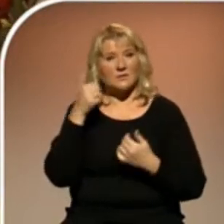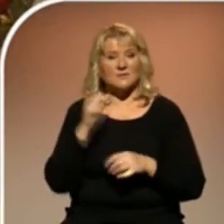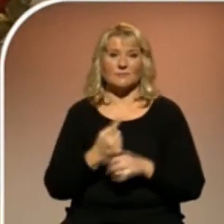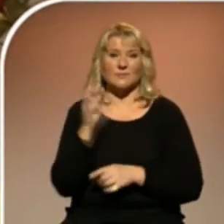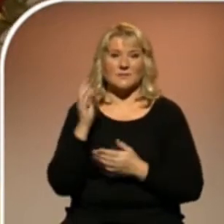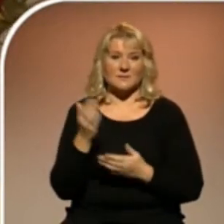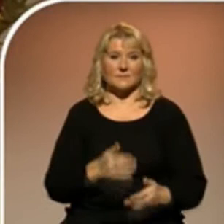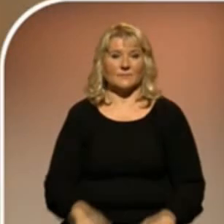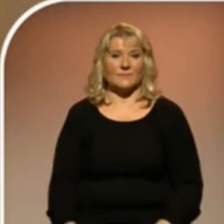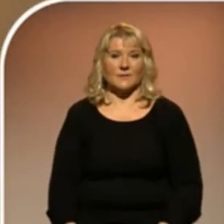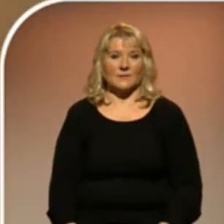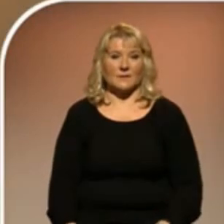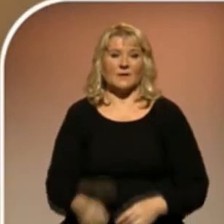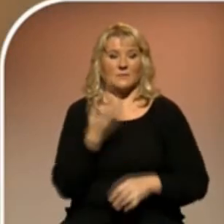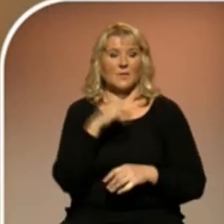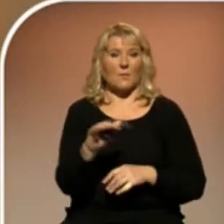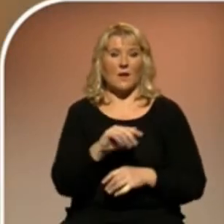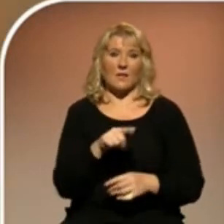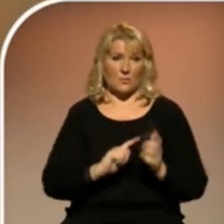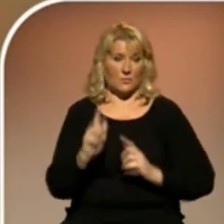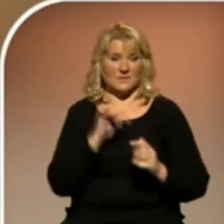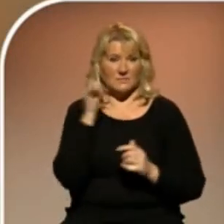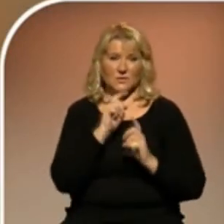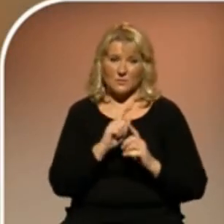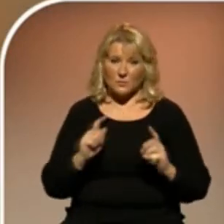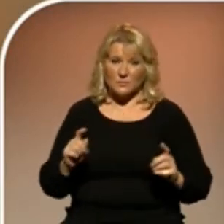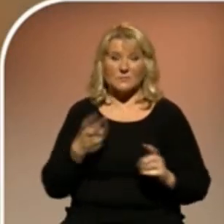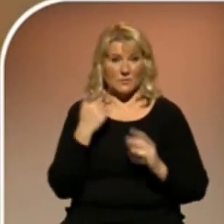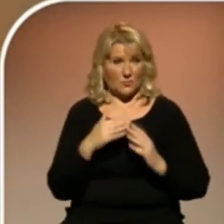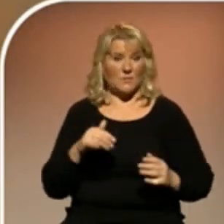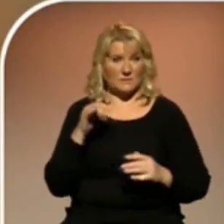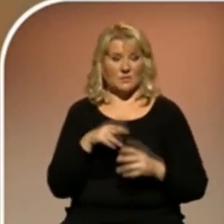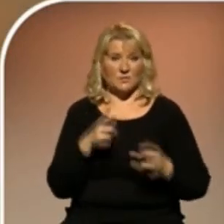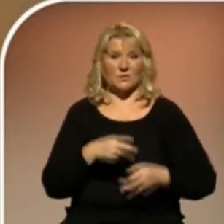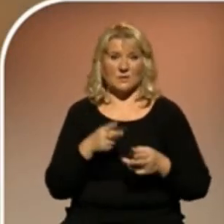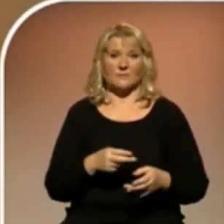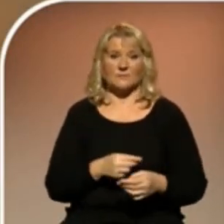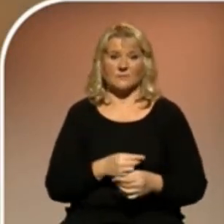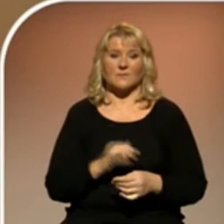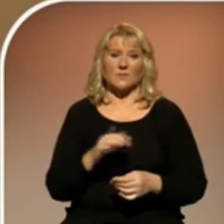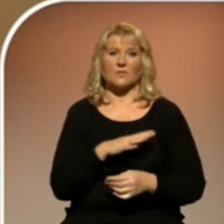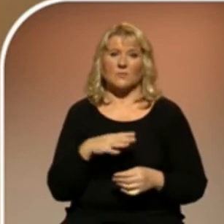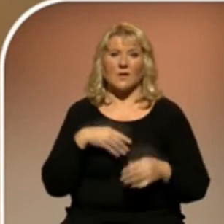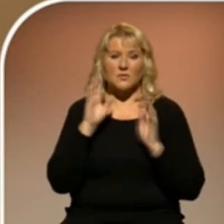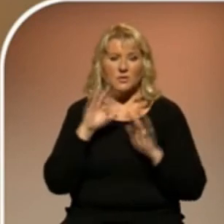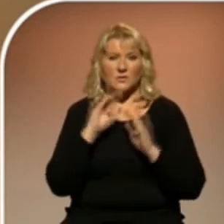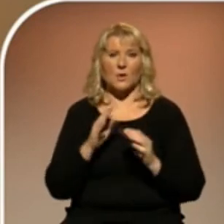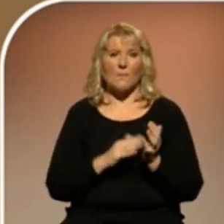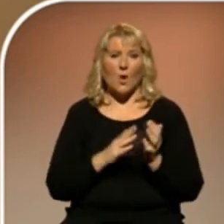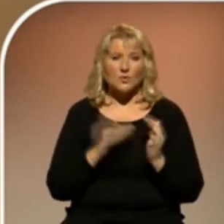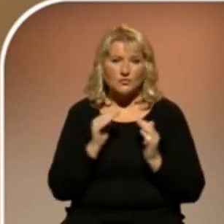malá holka jste byla takový ten člověk, co miloval zvířata všeho druhu, a měla jste doma nějaká zvířata? Takový ty klasický křeček,